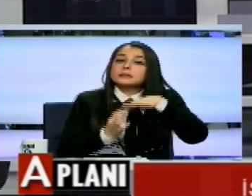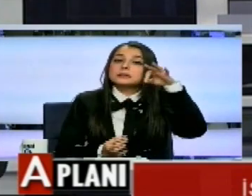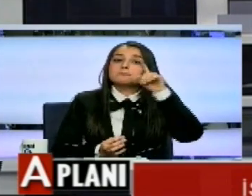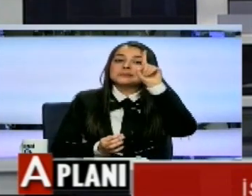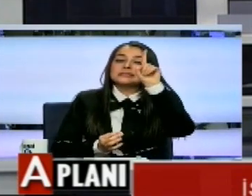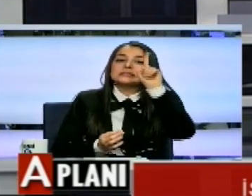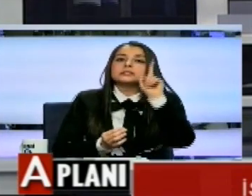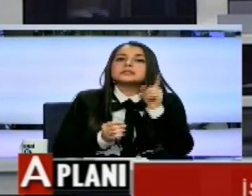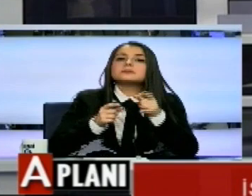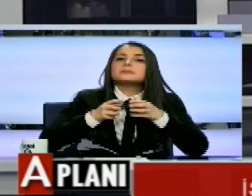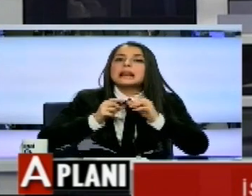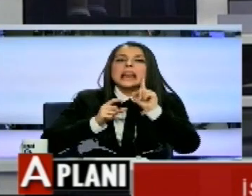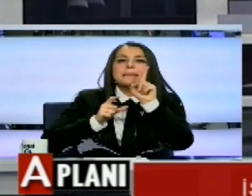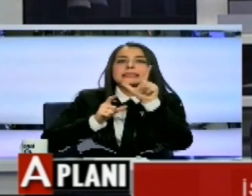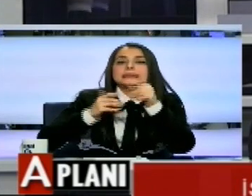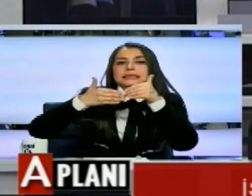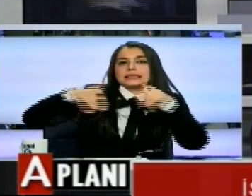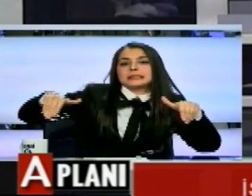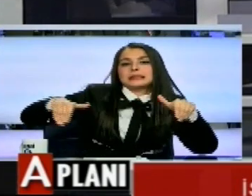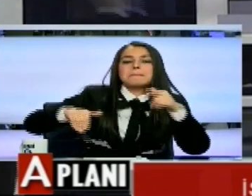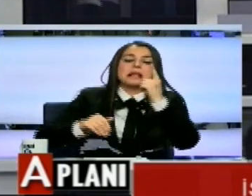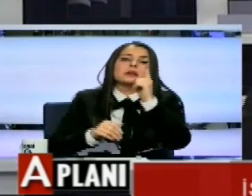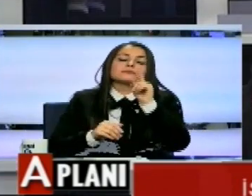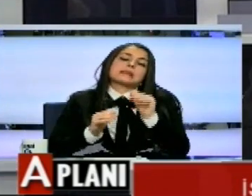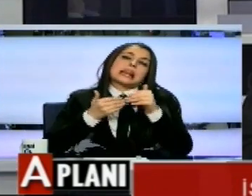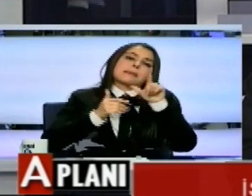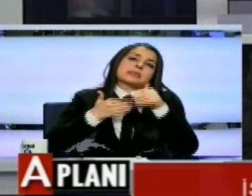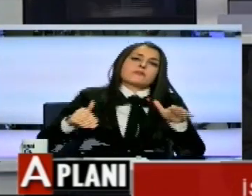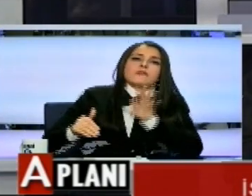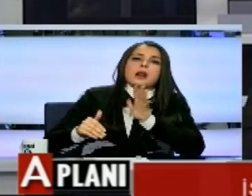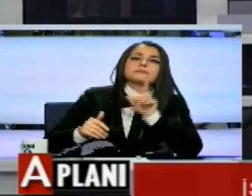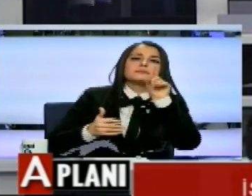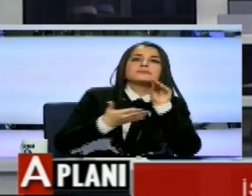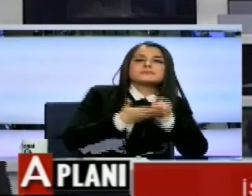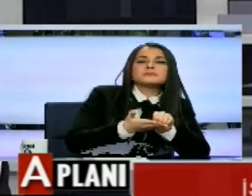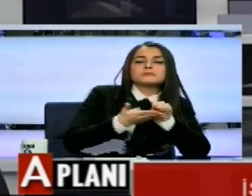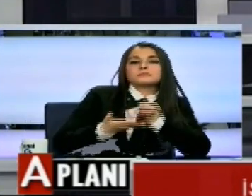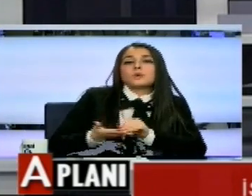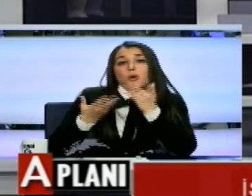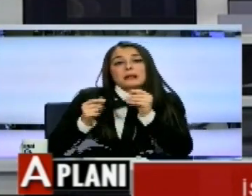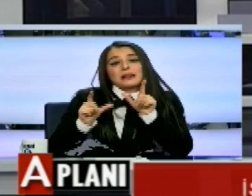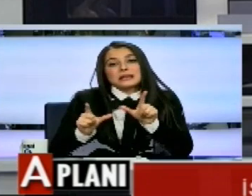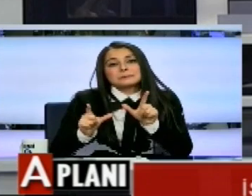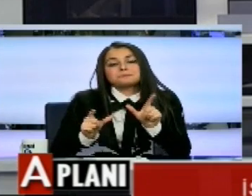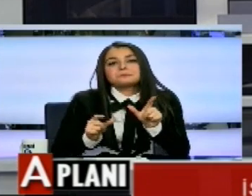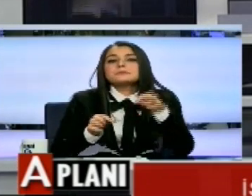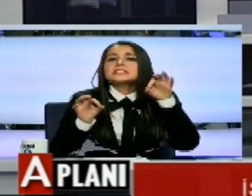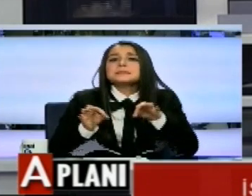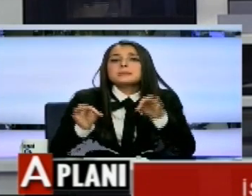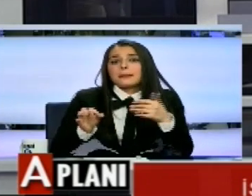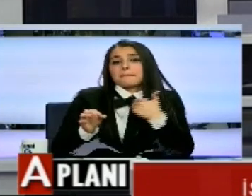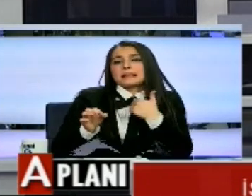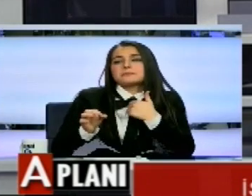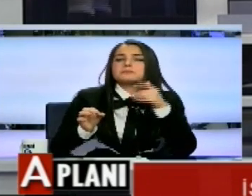kota koyabilir. Yani şu kadarı en azından işitme engelli gibi bir şey olabilir. Ve şu ana kadar benim